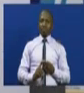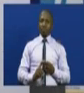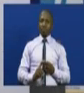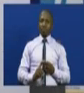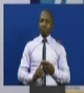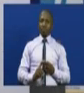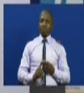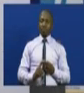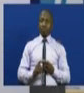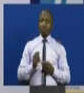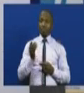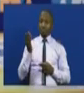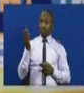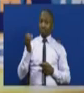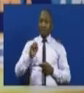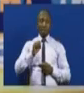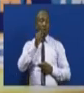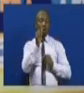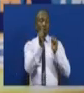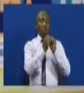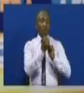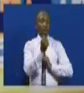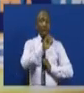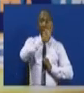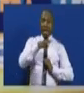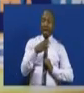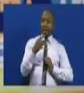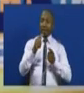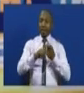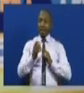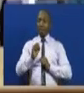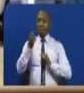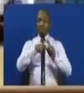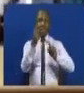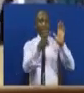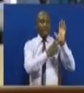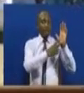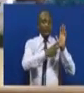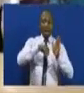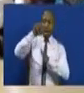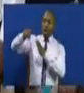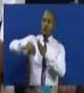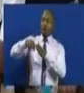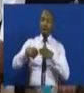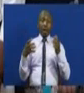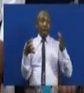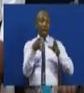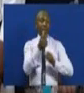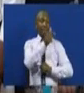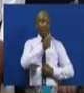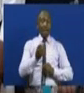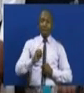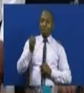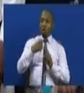Yoni 14, Airtel Tanzania shilingi milioni 700 na Rotary Club Tanzania shilingi